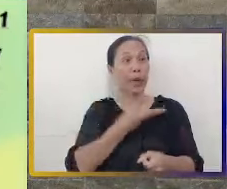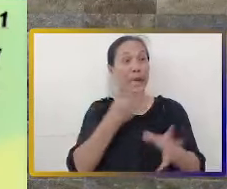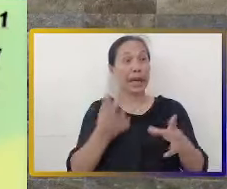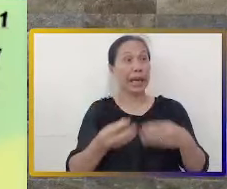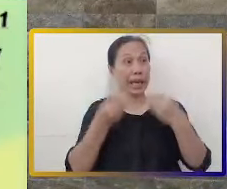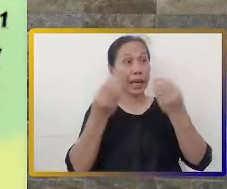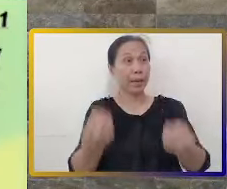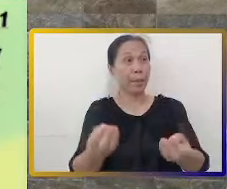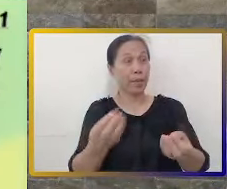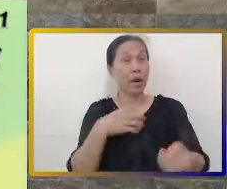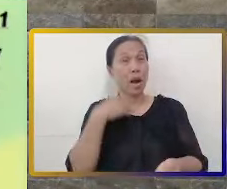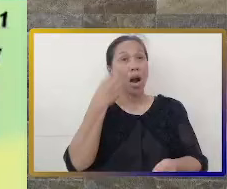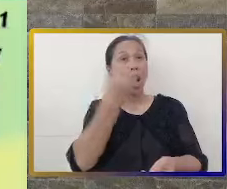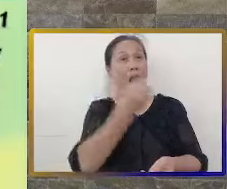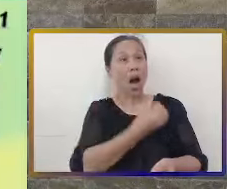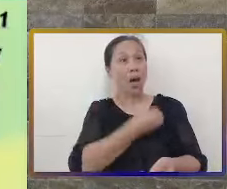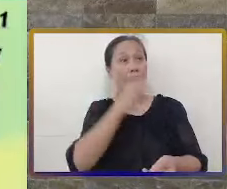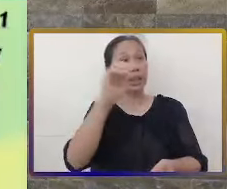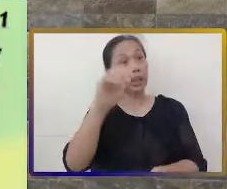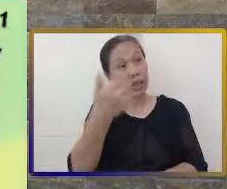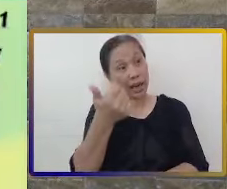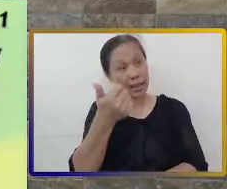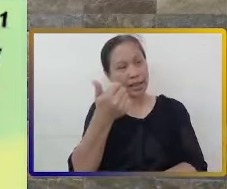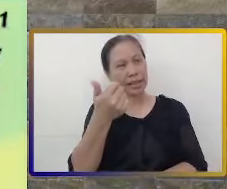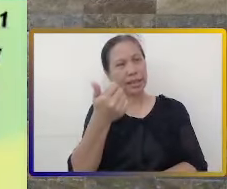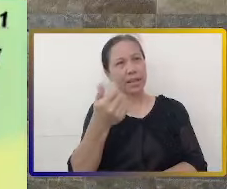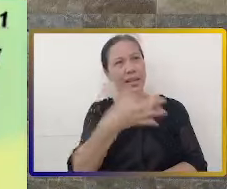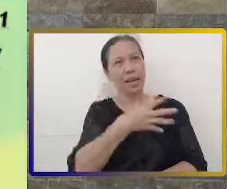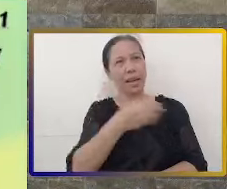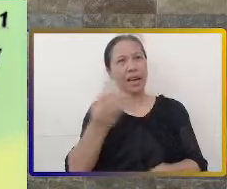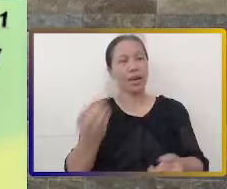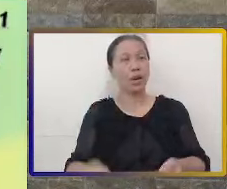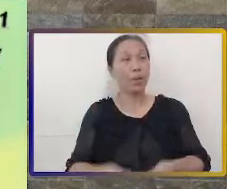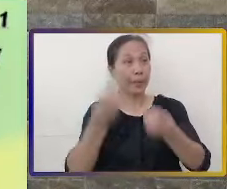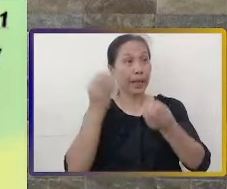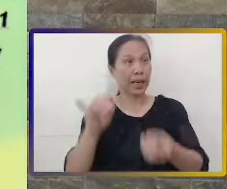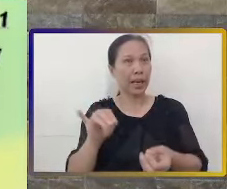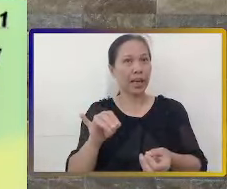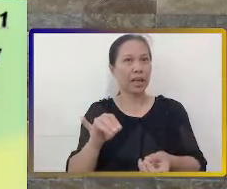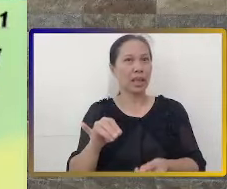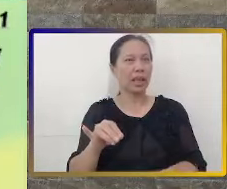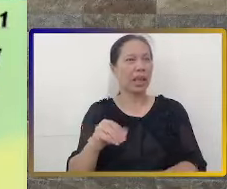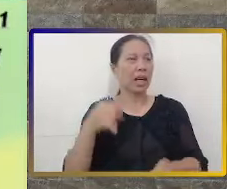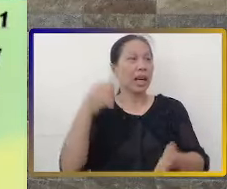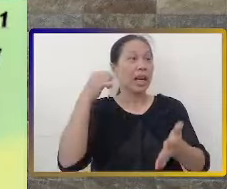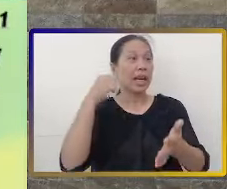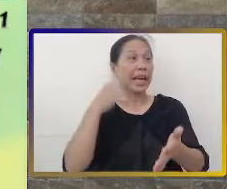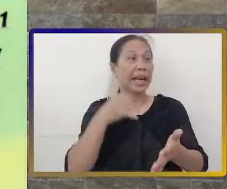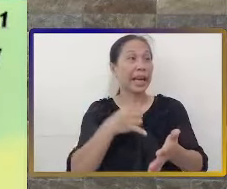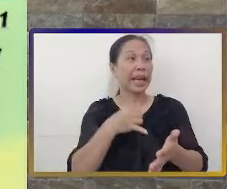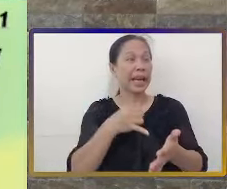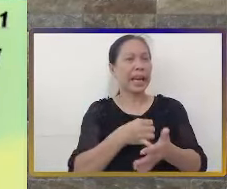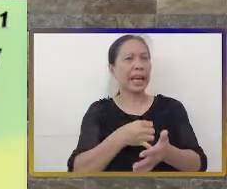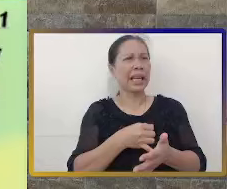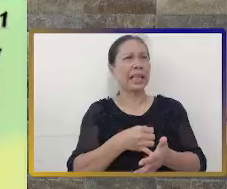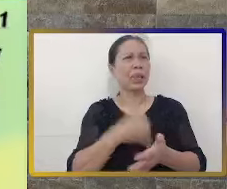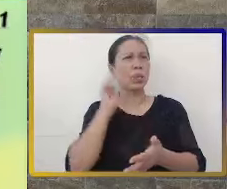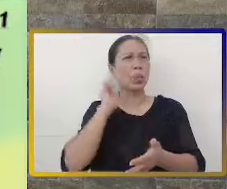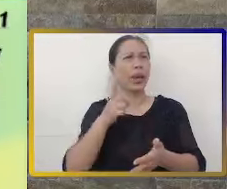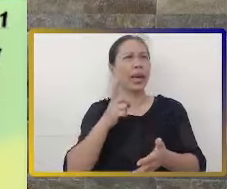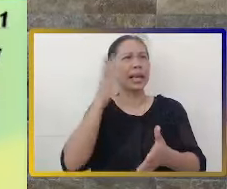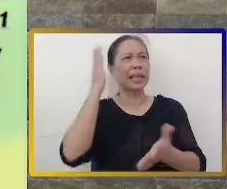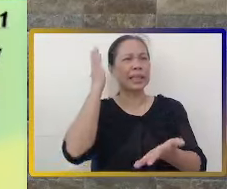Dev I don't know if you believe your Bible mga kapatid hindi ho tayo dito nagbobolahan Hindi po tayo rito I think i'm